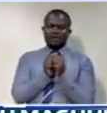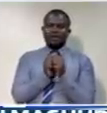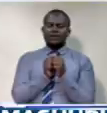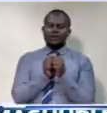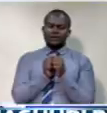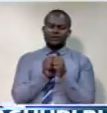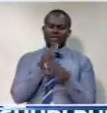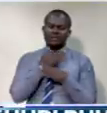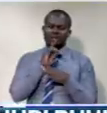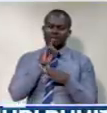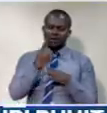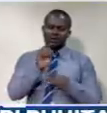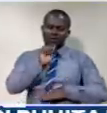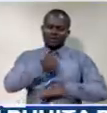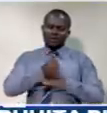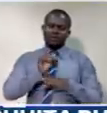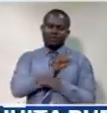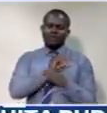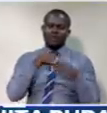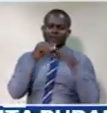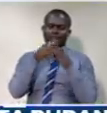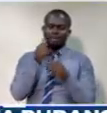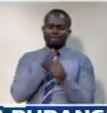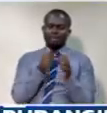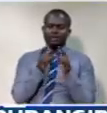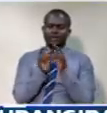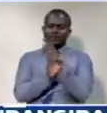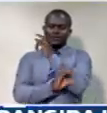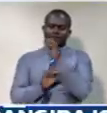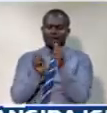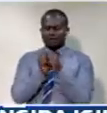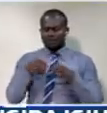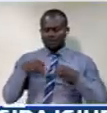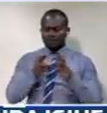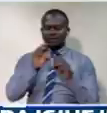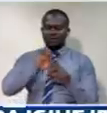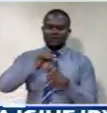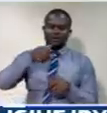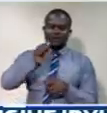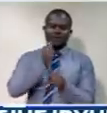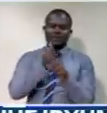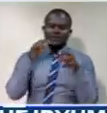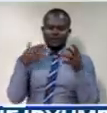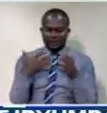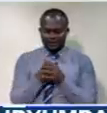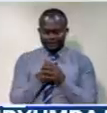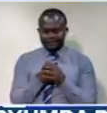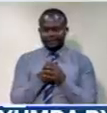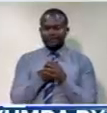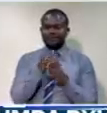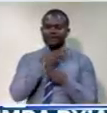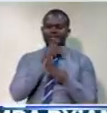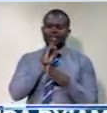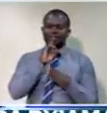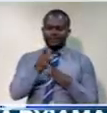Iteka rya Minisitiri w'Intebe rigena abagize komite nyobozi ya buri nama y'igihugu n'uburyo amatora yabo akorwa. Iteka rya